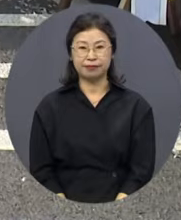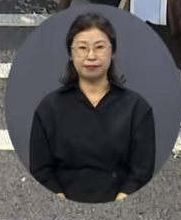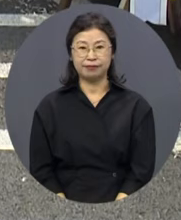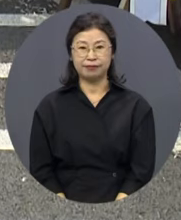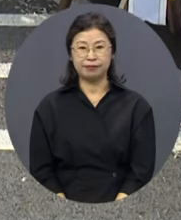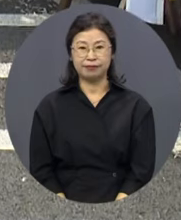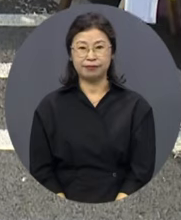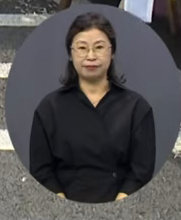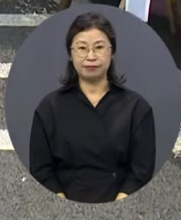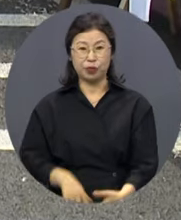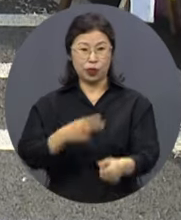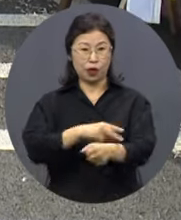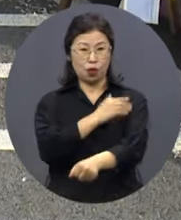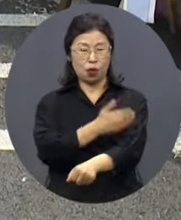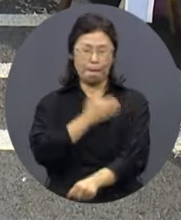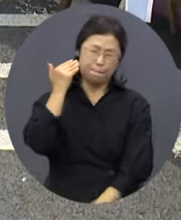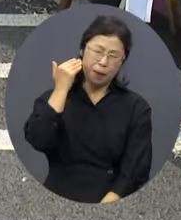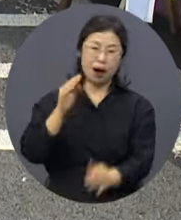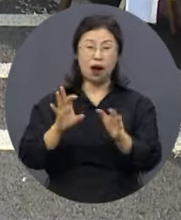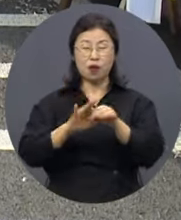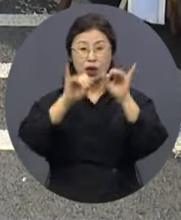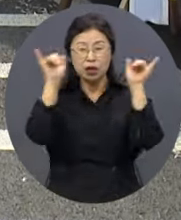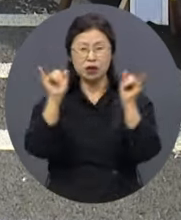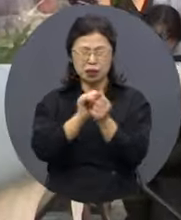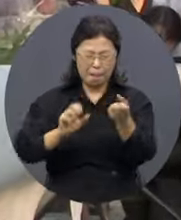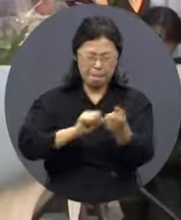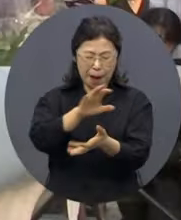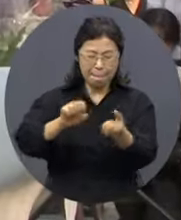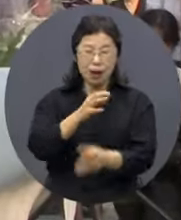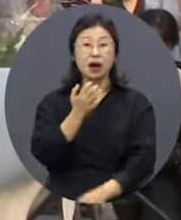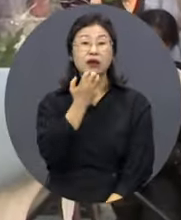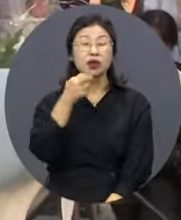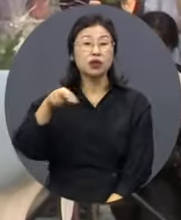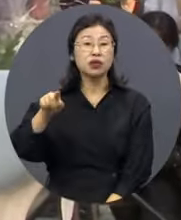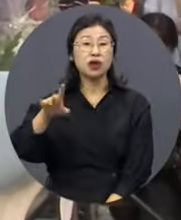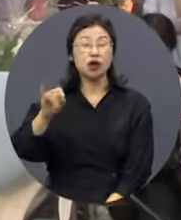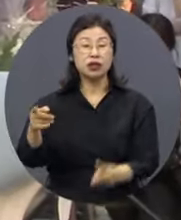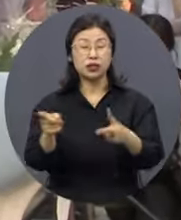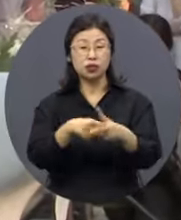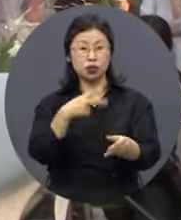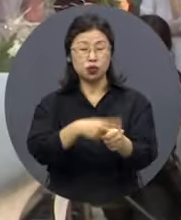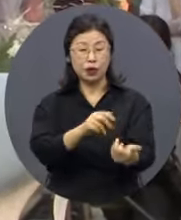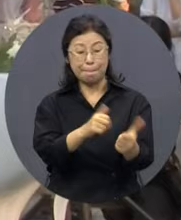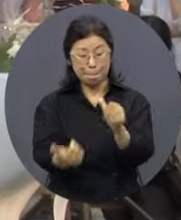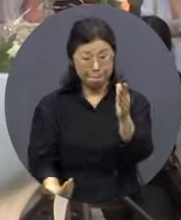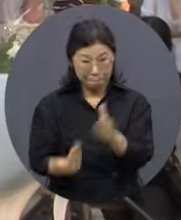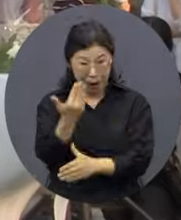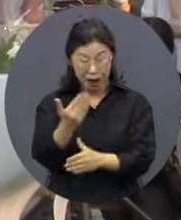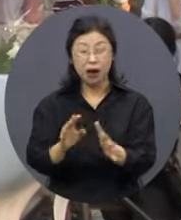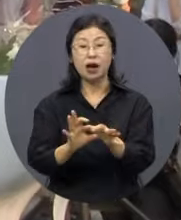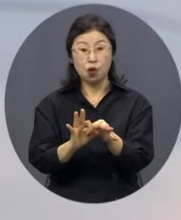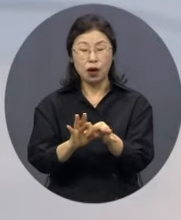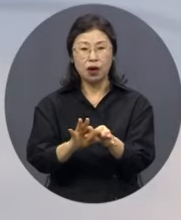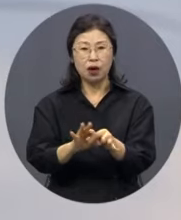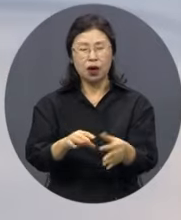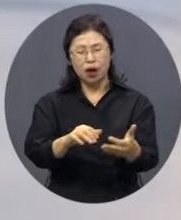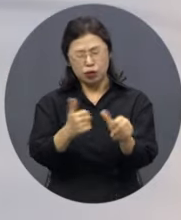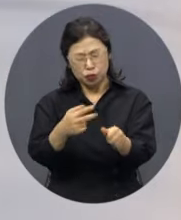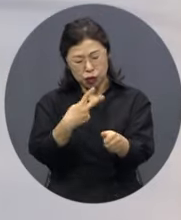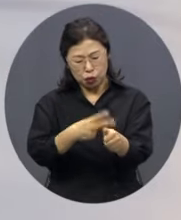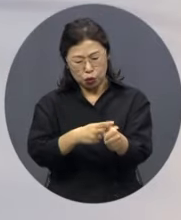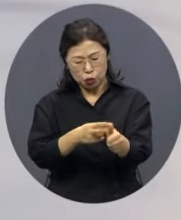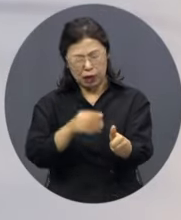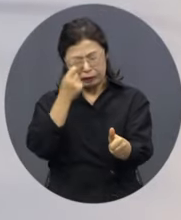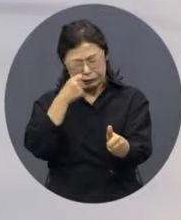기자입니다 교권 치매에 대한 사회적 공분을 불러온 서울 서이초 교사 사망 사건 숨진 교사를 애도하고 교권